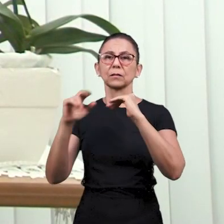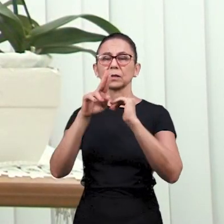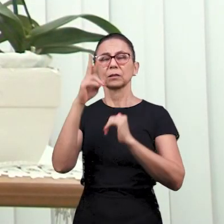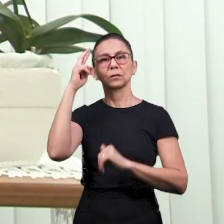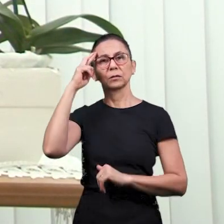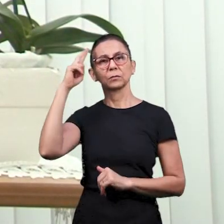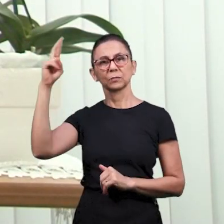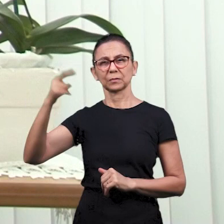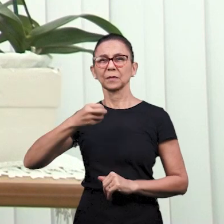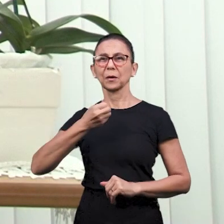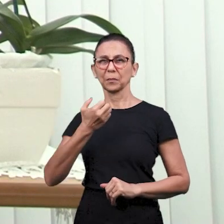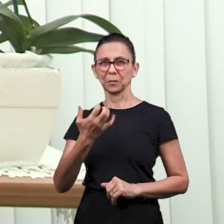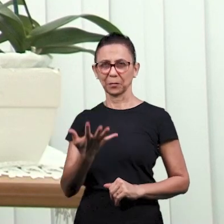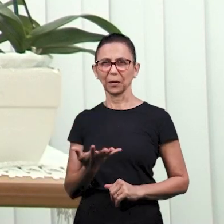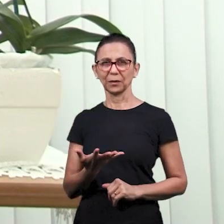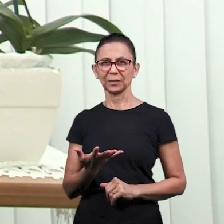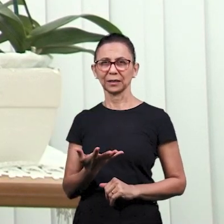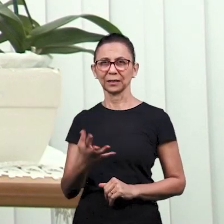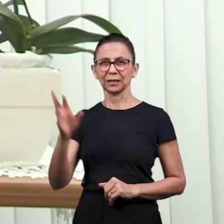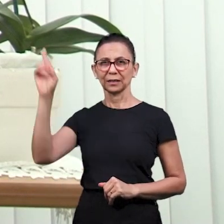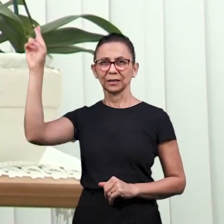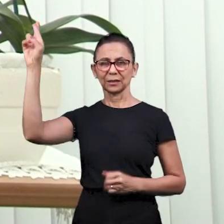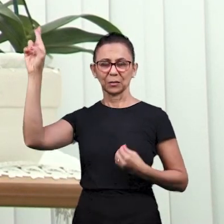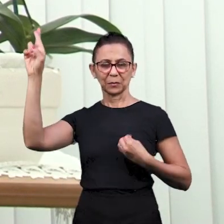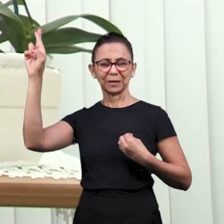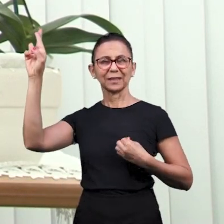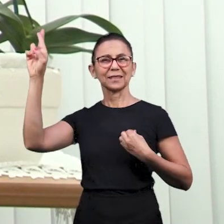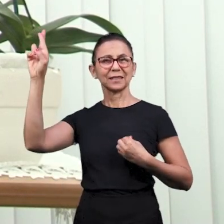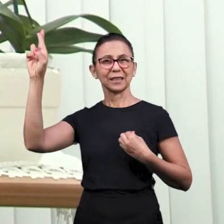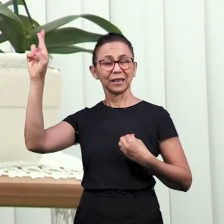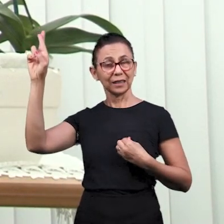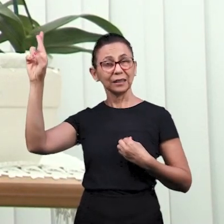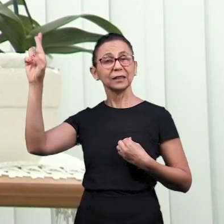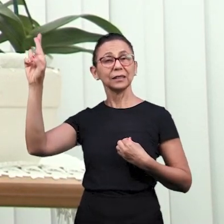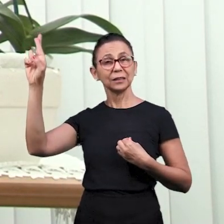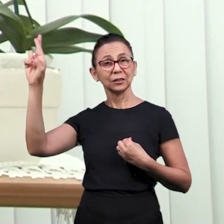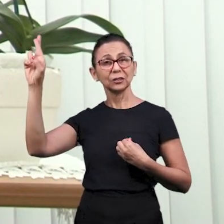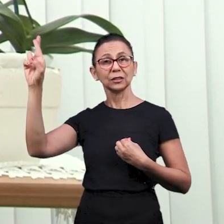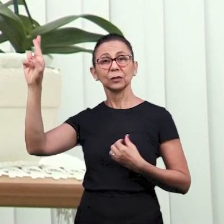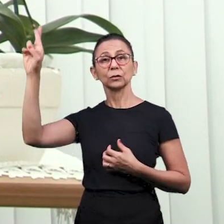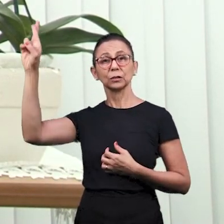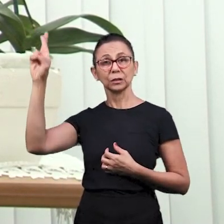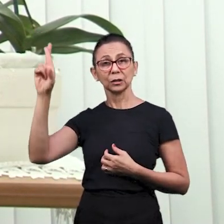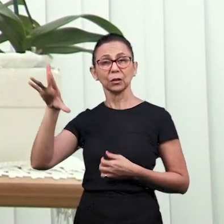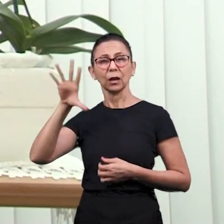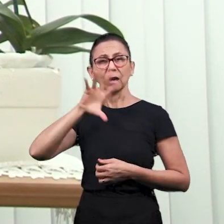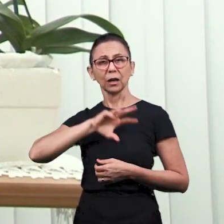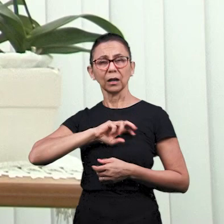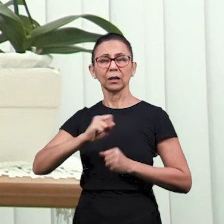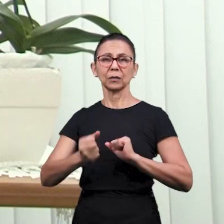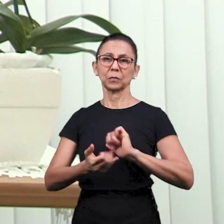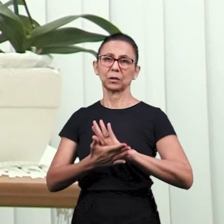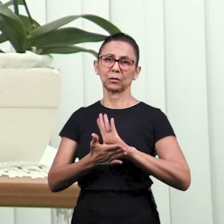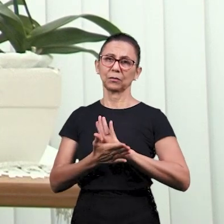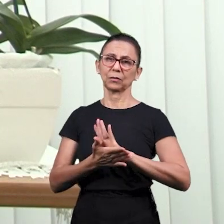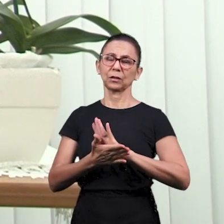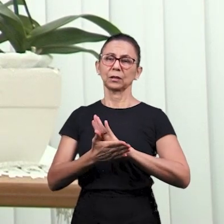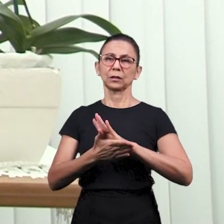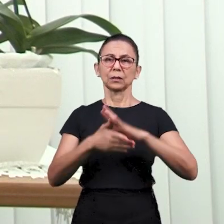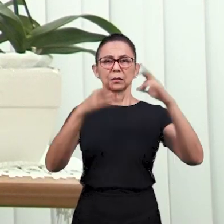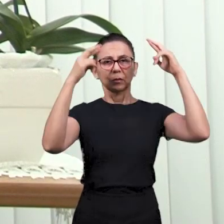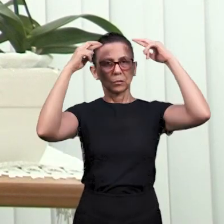Прославлено имя нашего Господа, как это чудесно ощущать Божье присутствие, ибо Господь, Он пребывает среди свалы